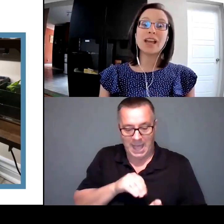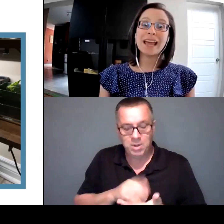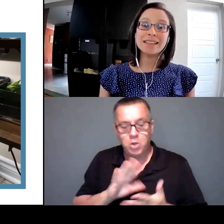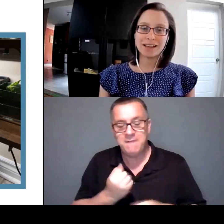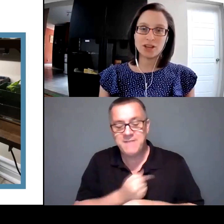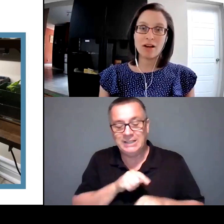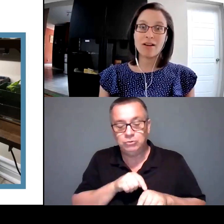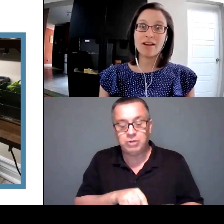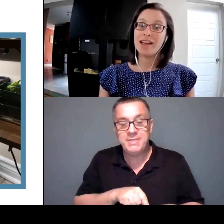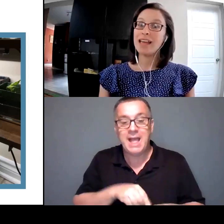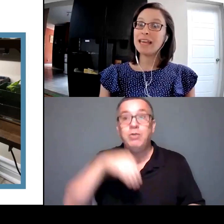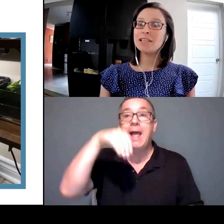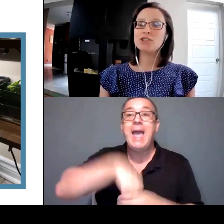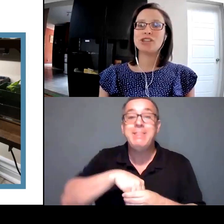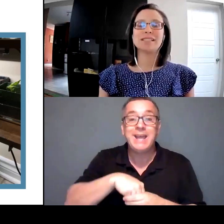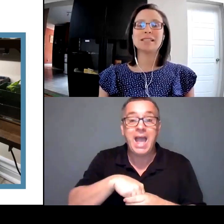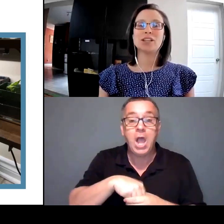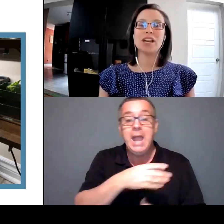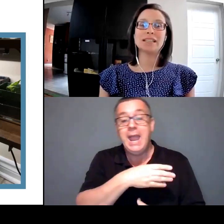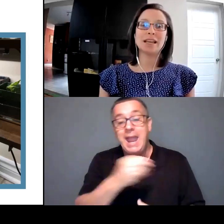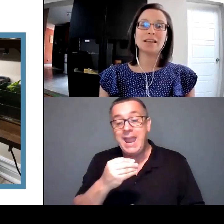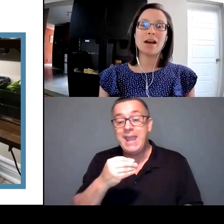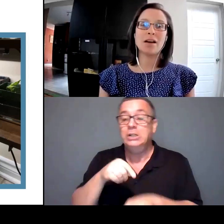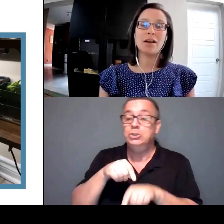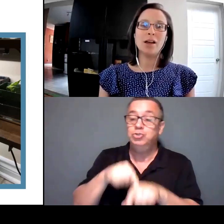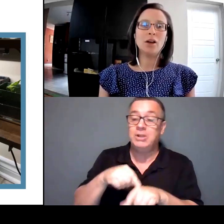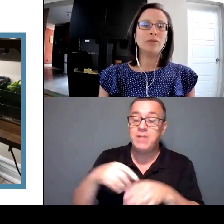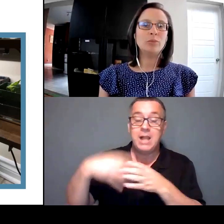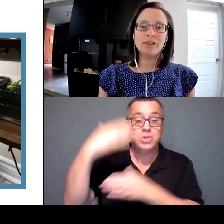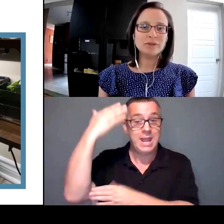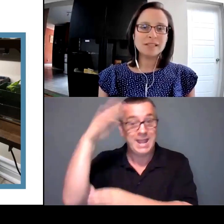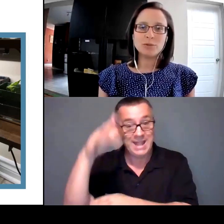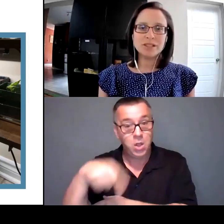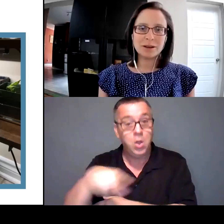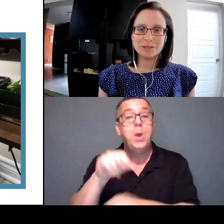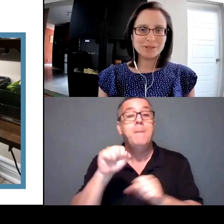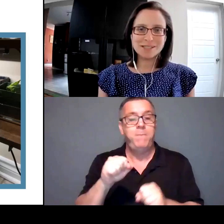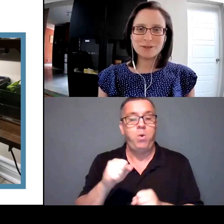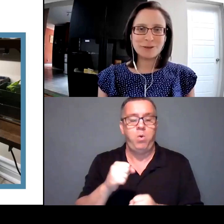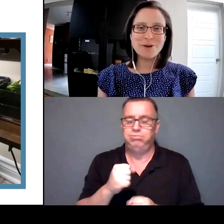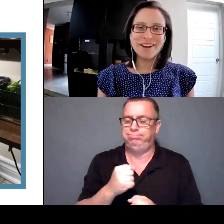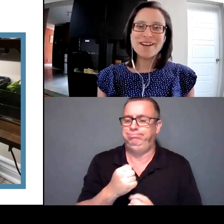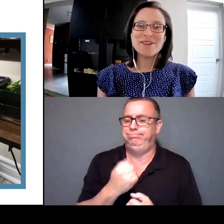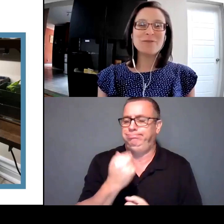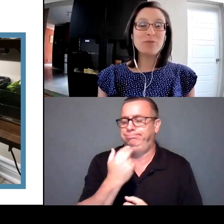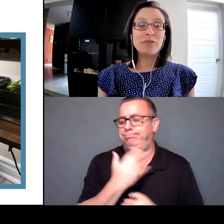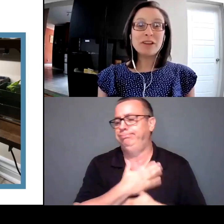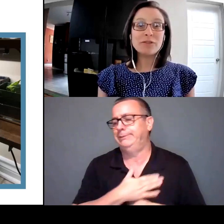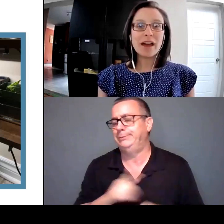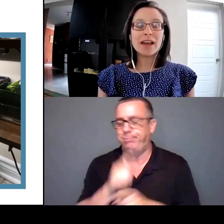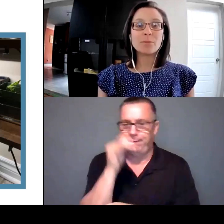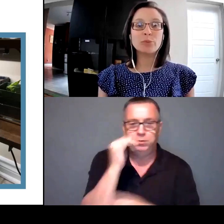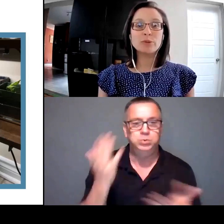jardinage intérieur et du jardinage extérieur, vous pouvez vous amuser comme des petits fous. Vous